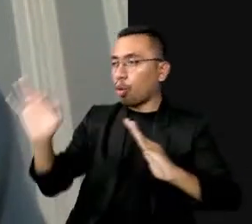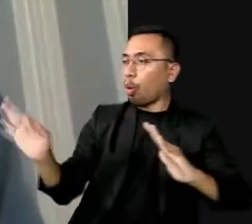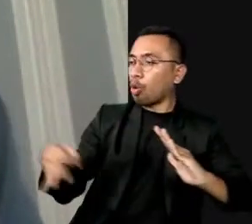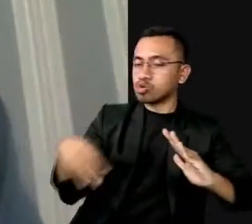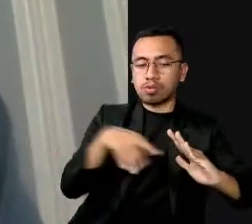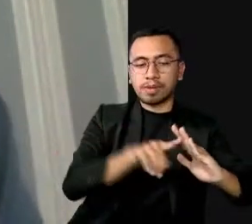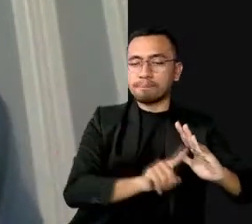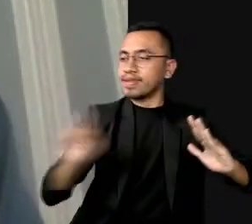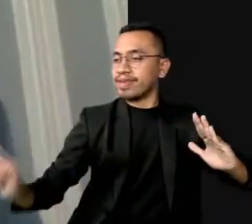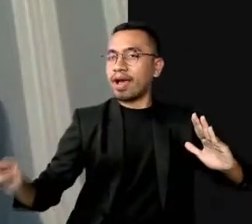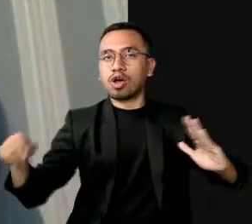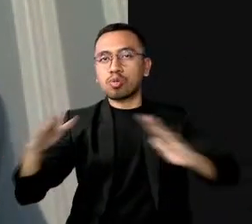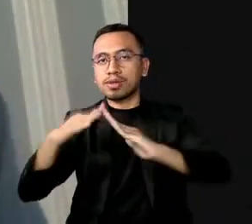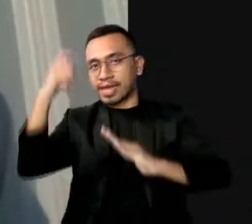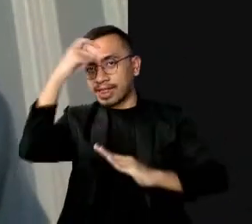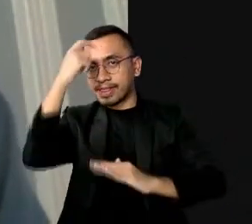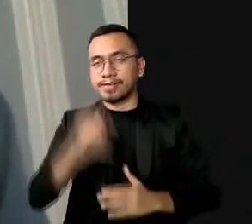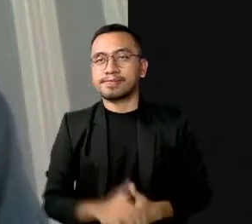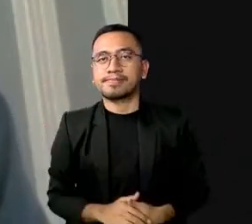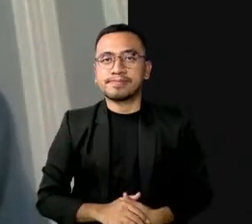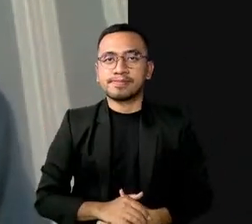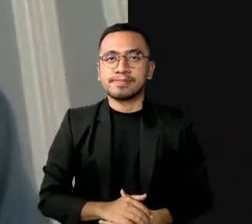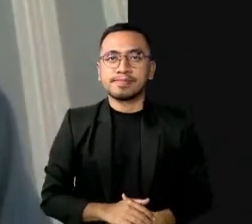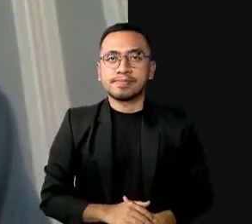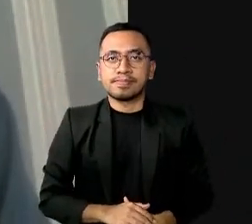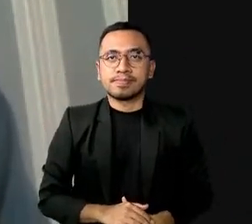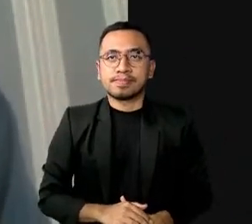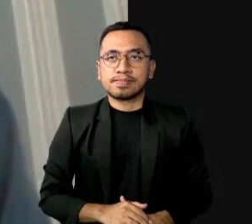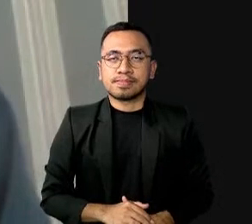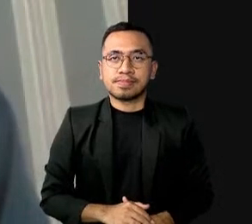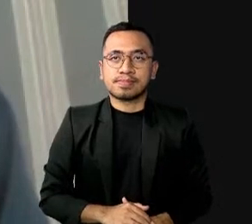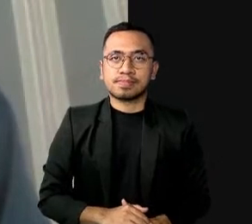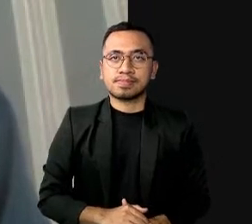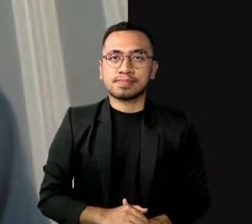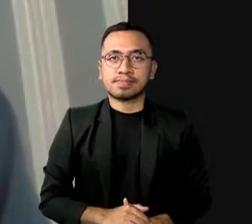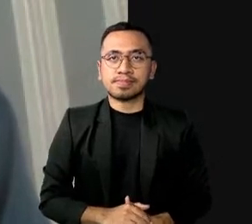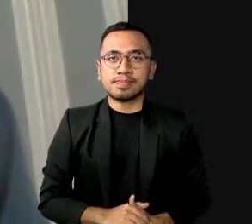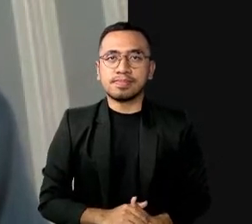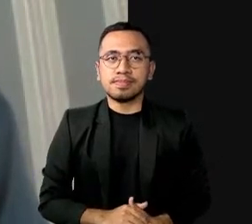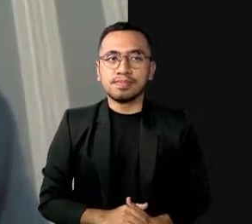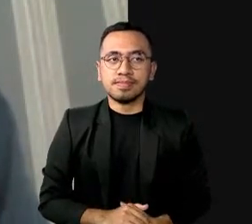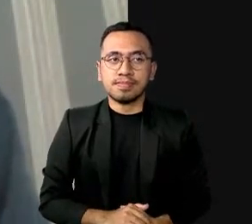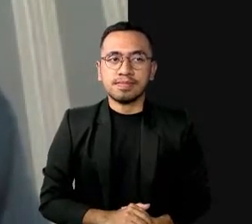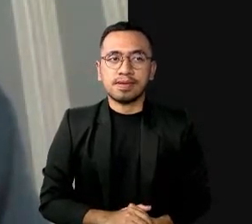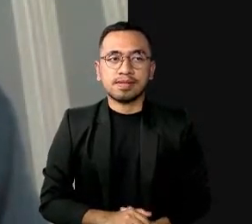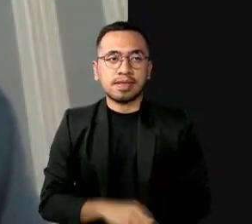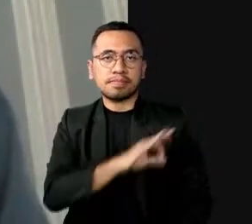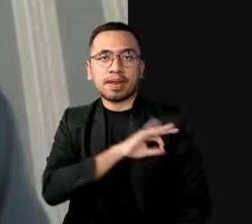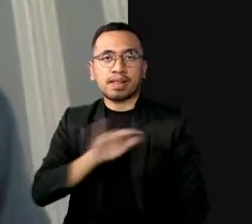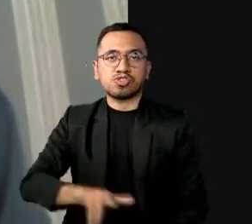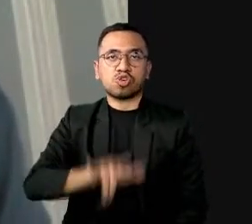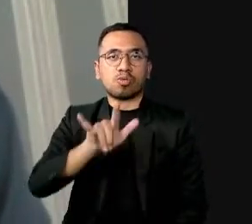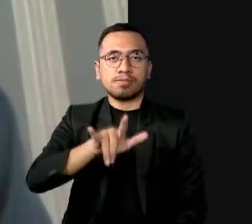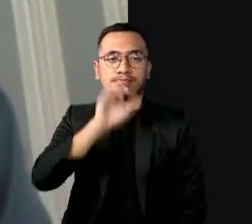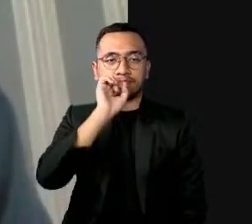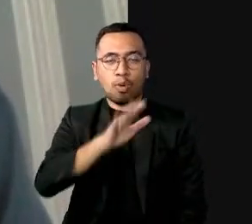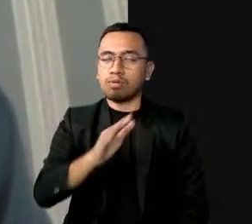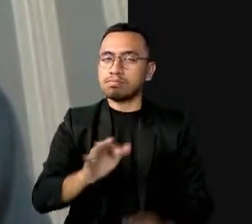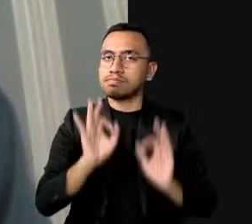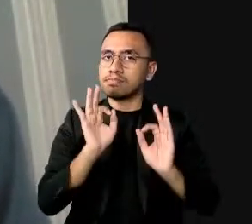Puskesmas begitu saja tambahannya Kami memang merespon arahan Pak Presiden sangat tepat sekali